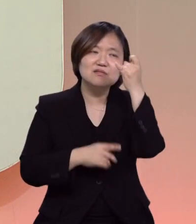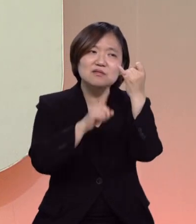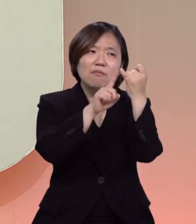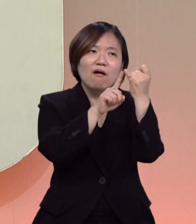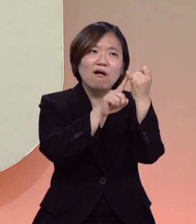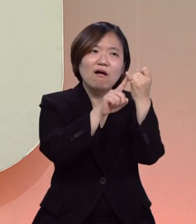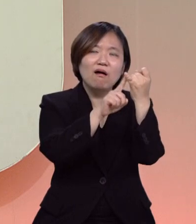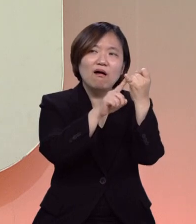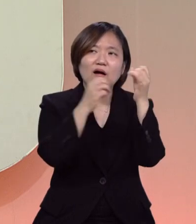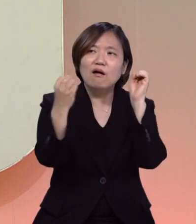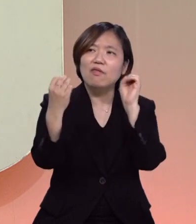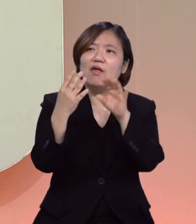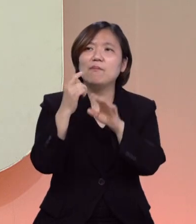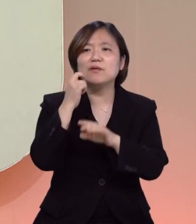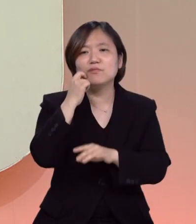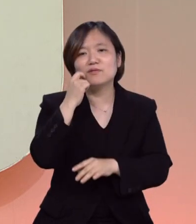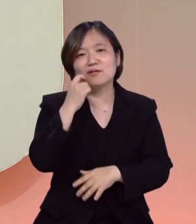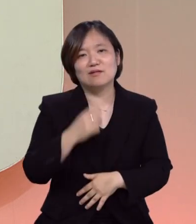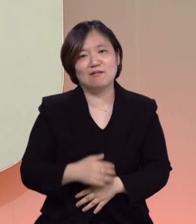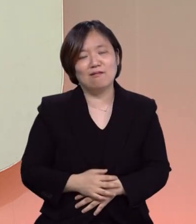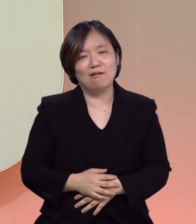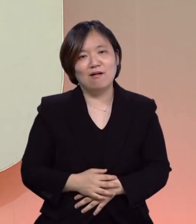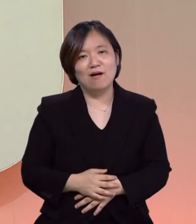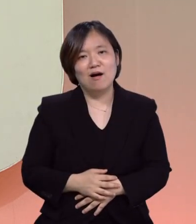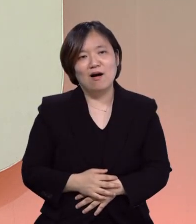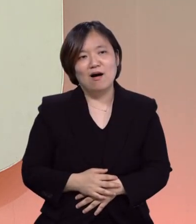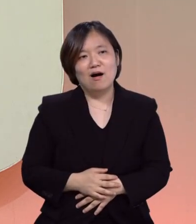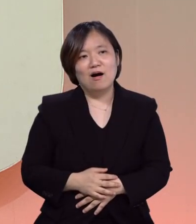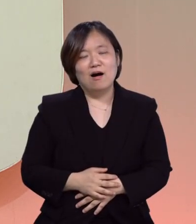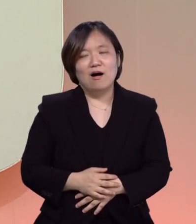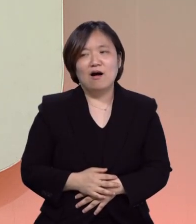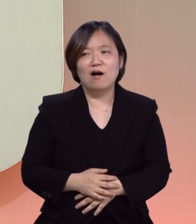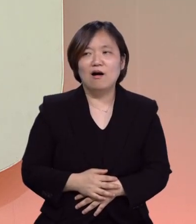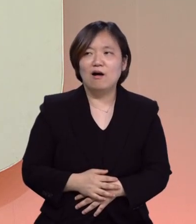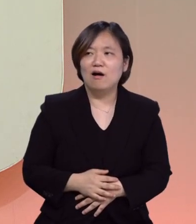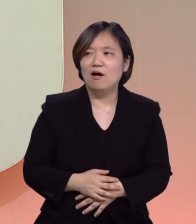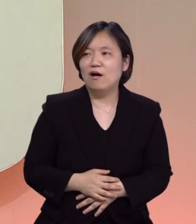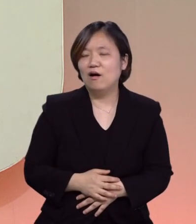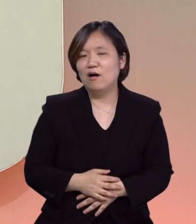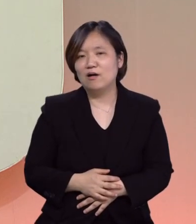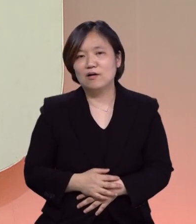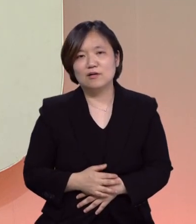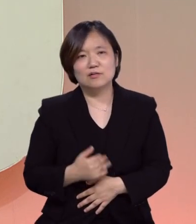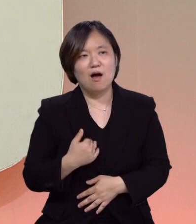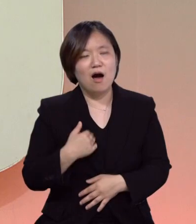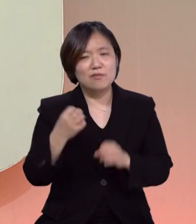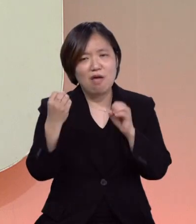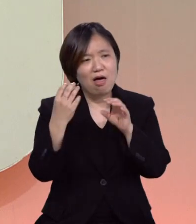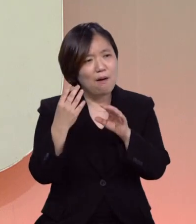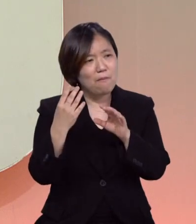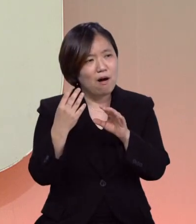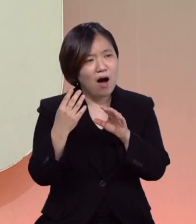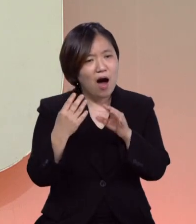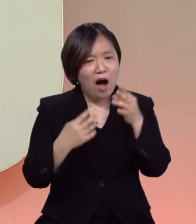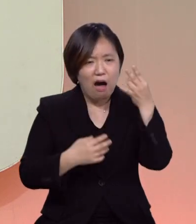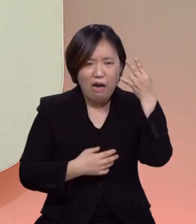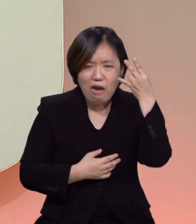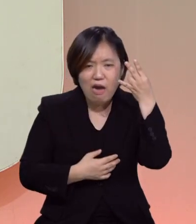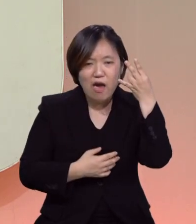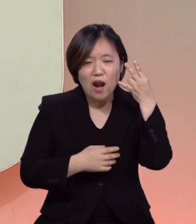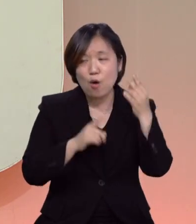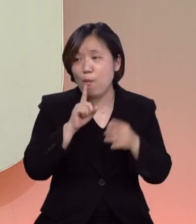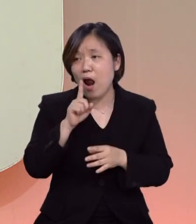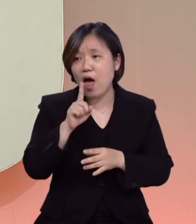대답을 못 하셨대요 너무나 기가 막혀 가지고 그래서 대답을 일단 얘 하겠습니다라고